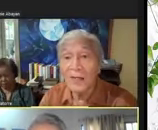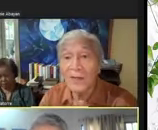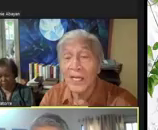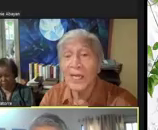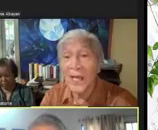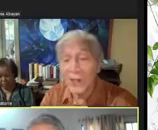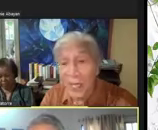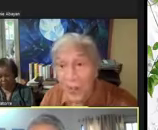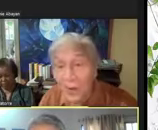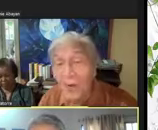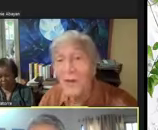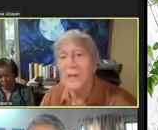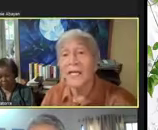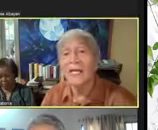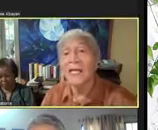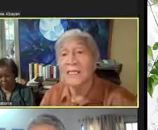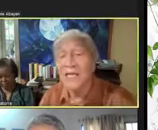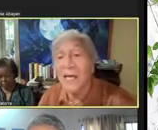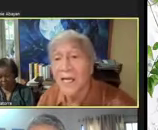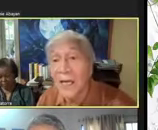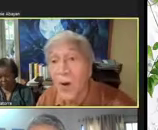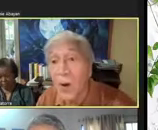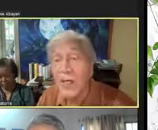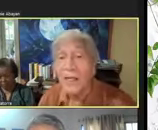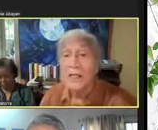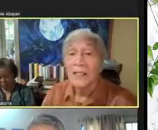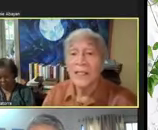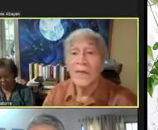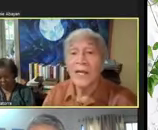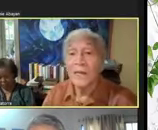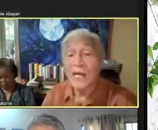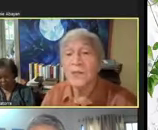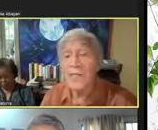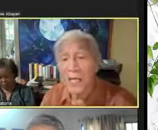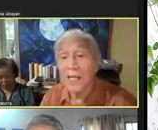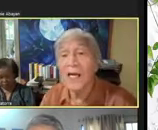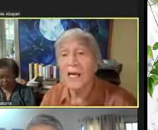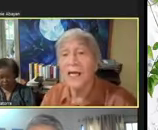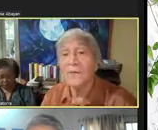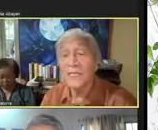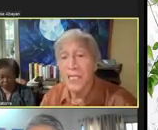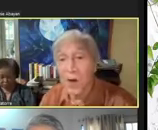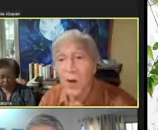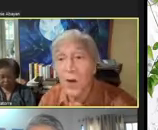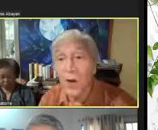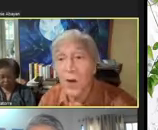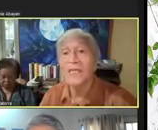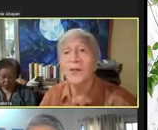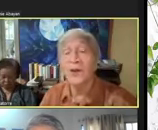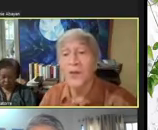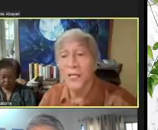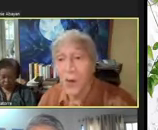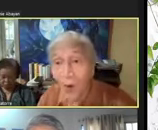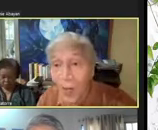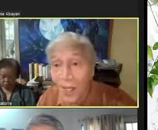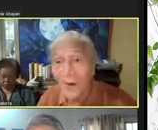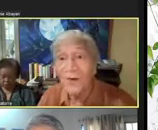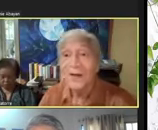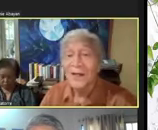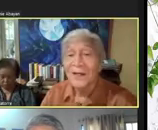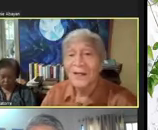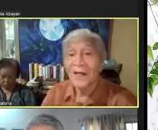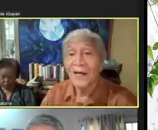Pwede namang, ano, meron na rin hong clinical trial ngayon na may epekto talaga ang BCO, ang virgin coconut oil,